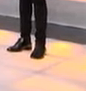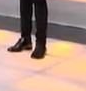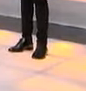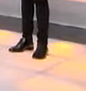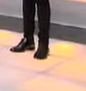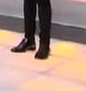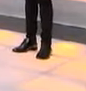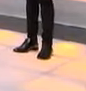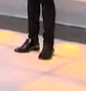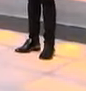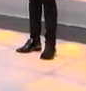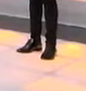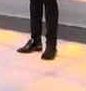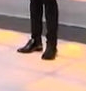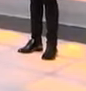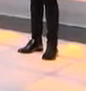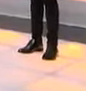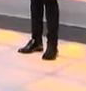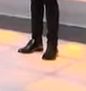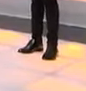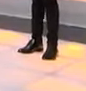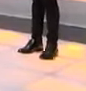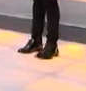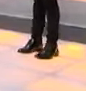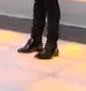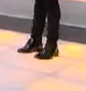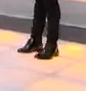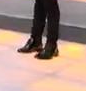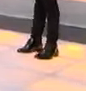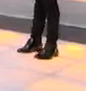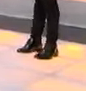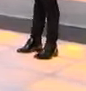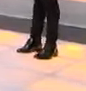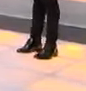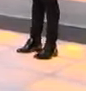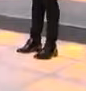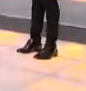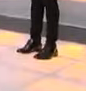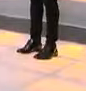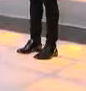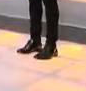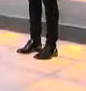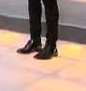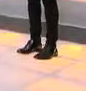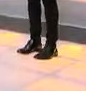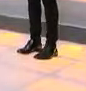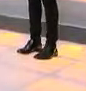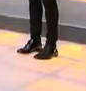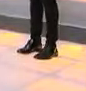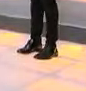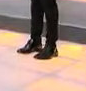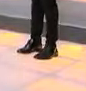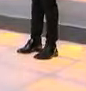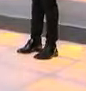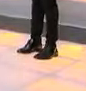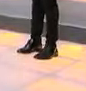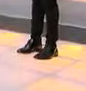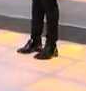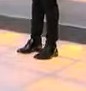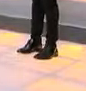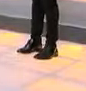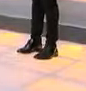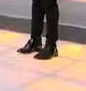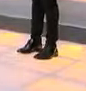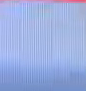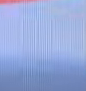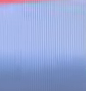seluruh negara. Itu sebagai tanda kita sayang kepada negara. Okey, juga terima kasih kepada Wani Carey kerana bersama dengan kami. Satu alunan yang cukup cantik